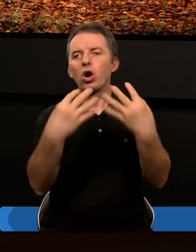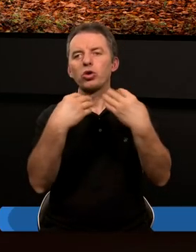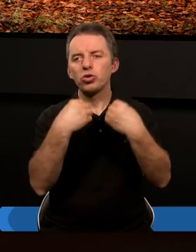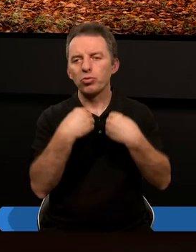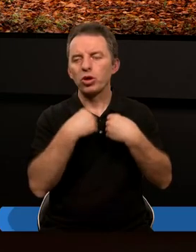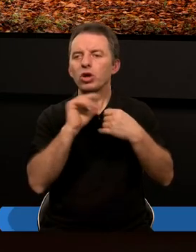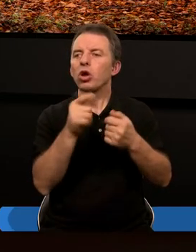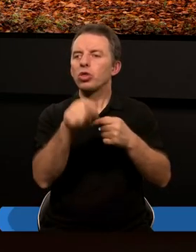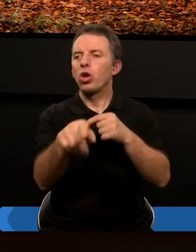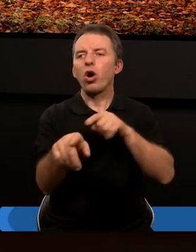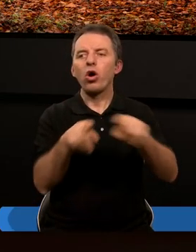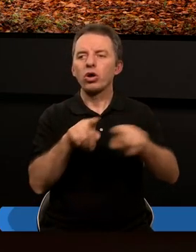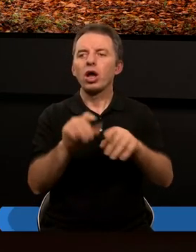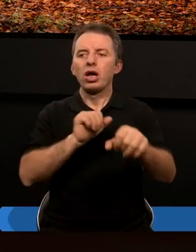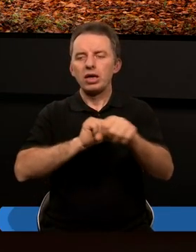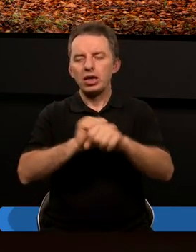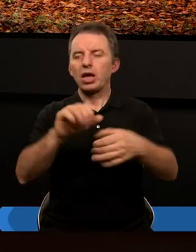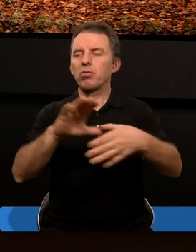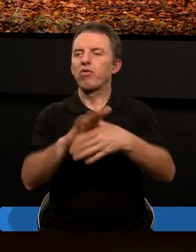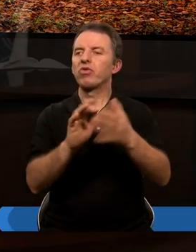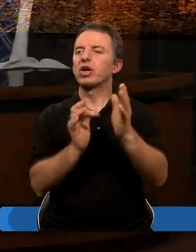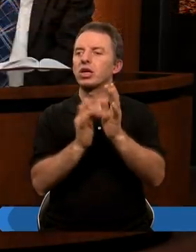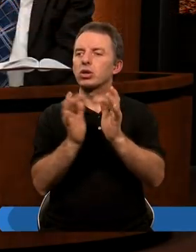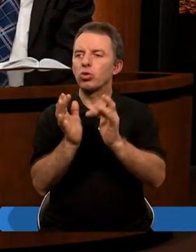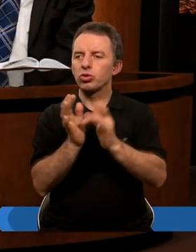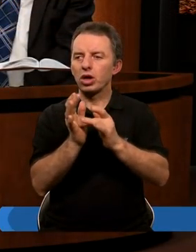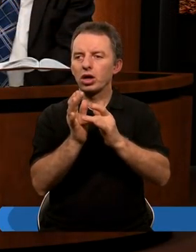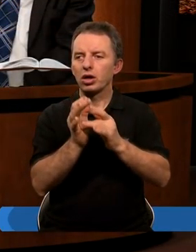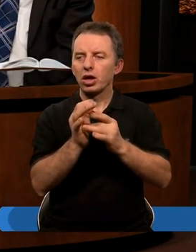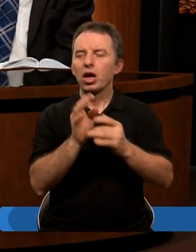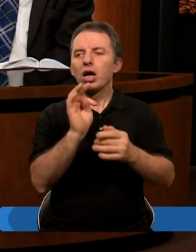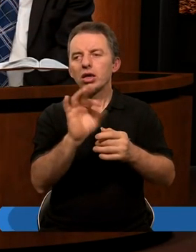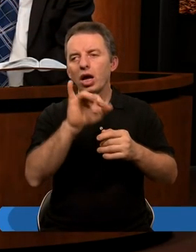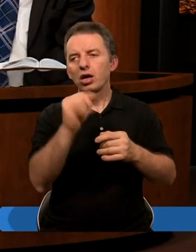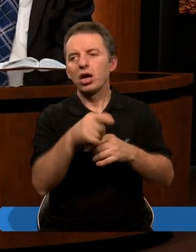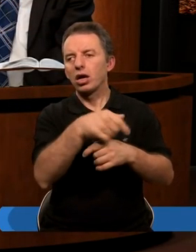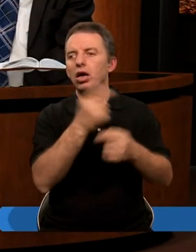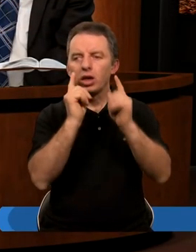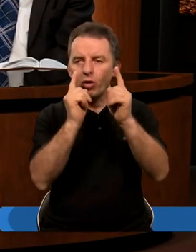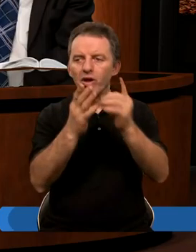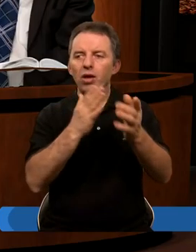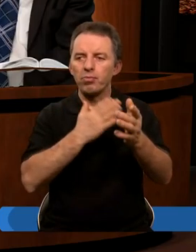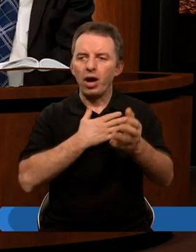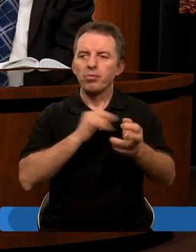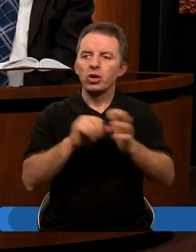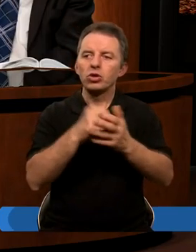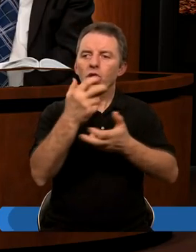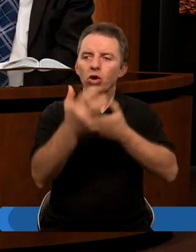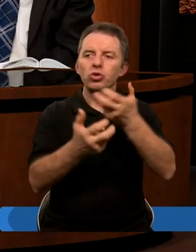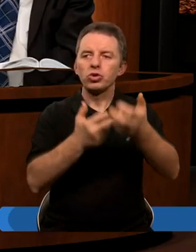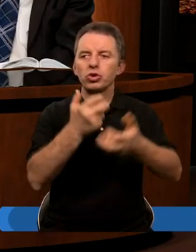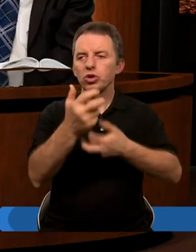to oznacza, że jesteśmy w Chrystusie? Tak jak sam zauważyłeś, mamy do czynienia z